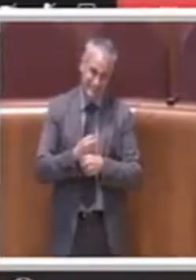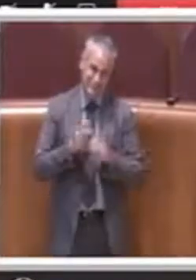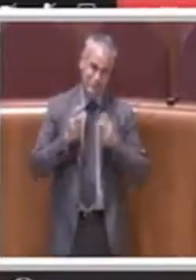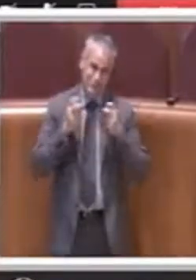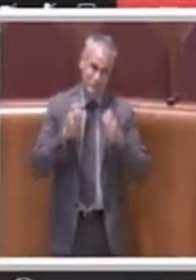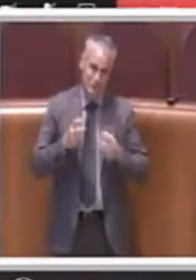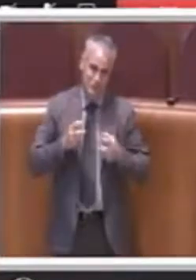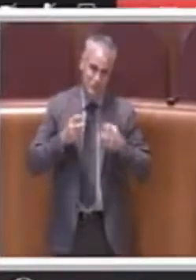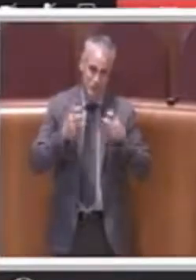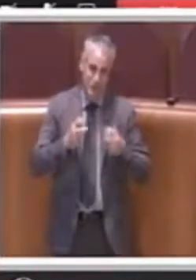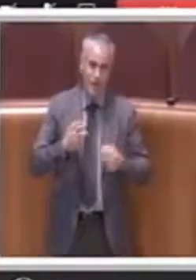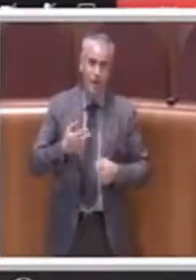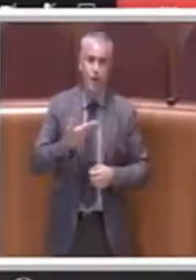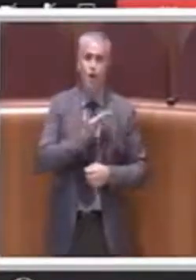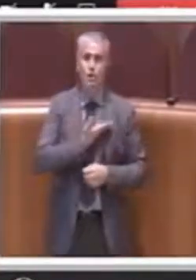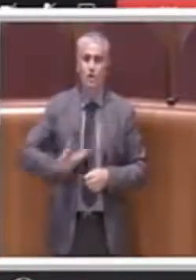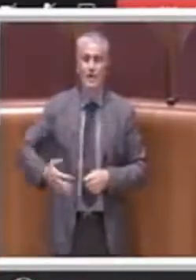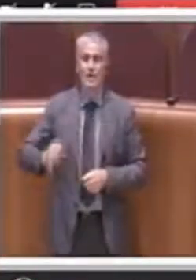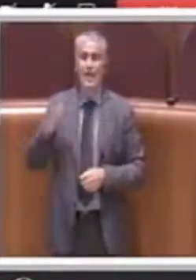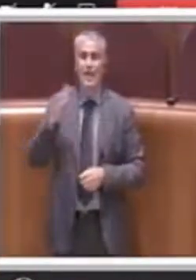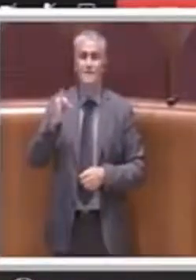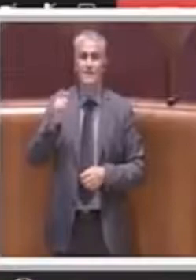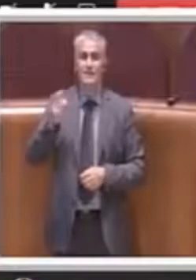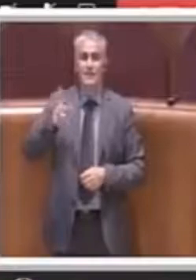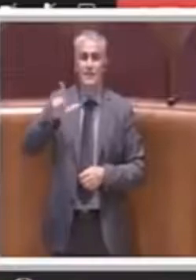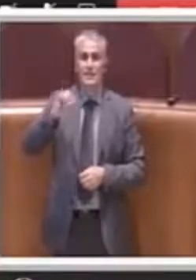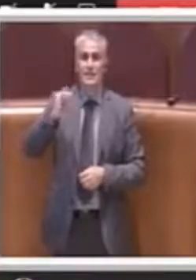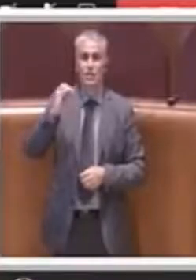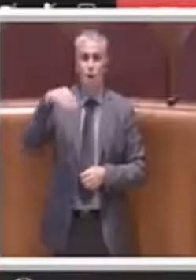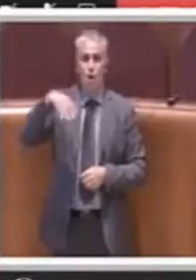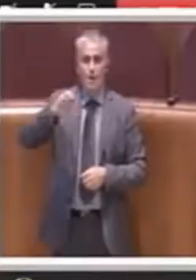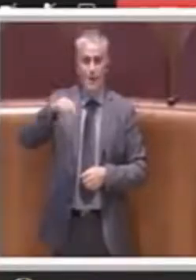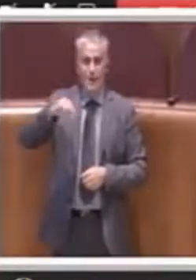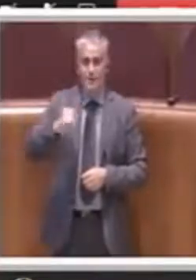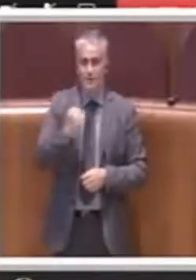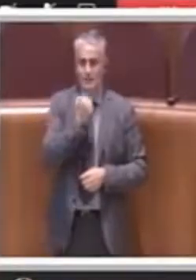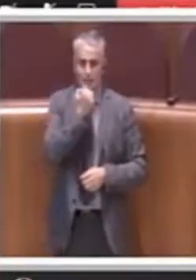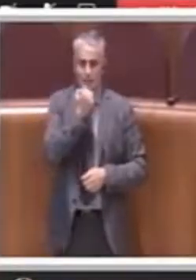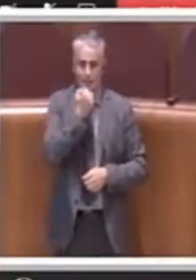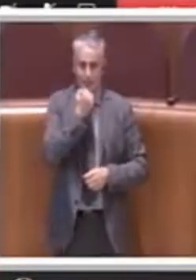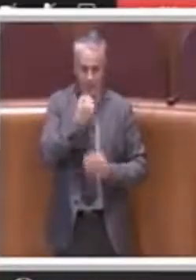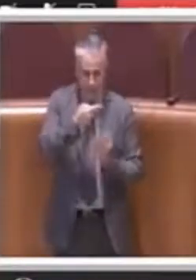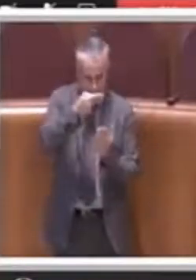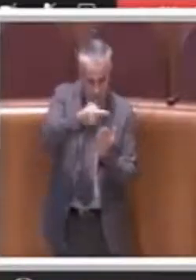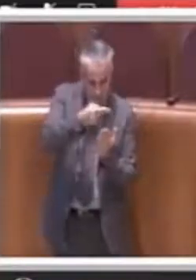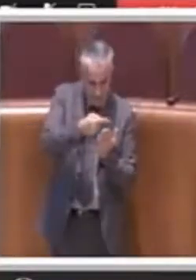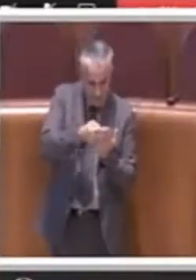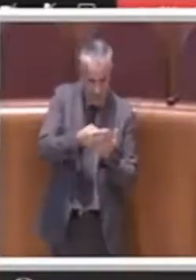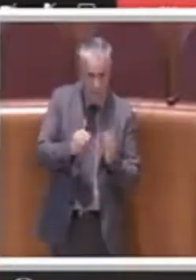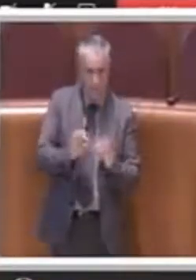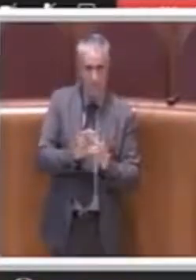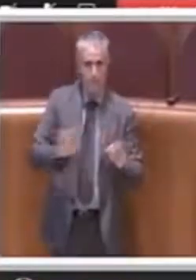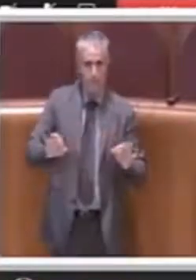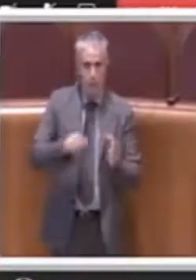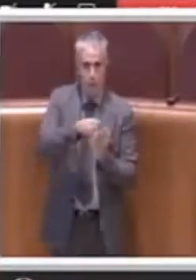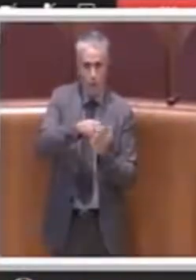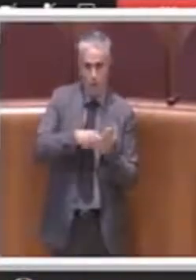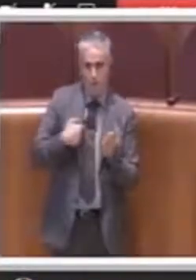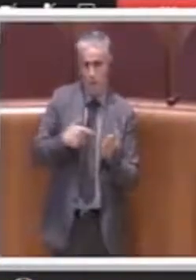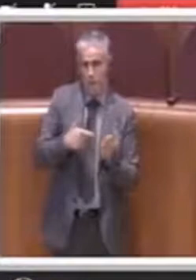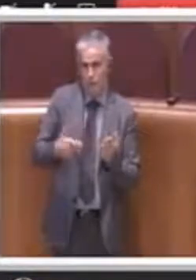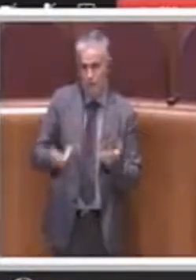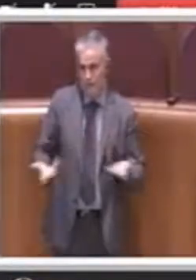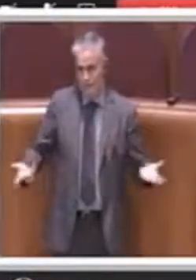sì, consigliere Figliomeni, mi scusi, ma ovviamente non ho la mailing list già pronta e quindi non sono riuscita.